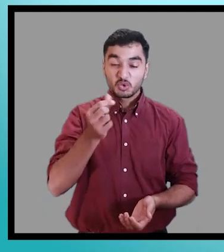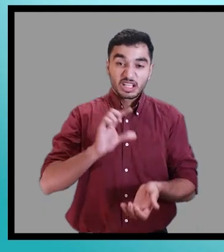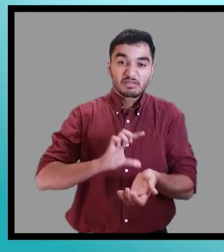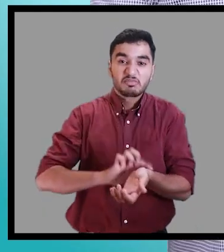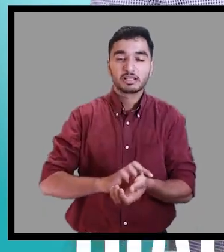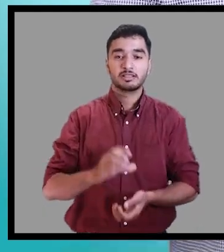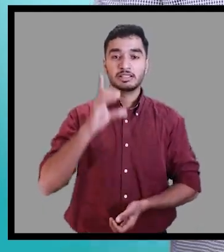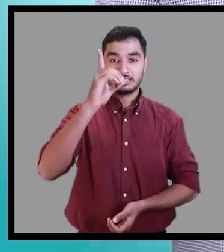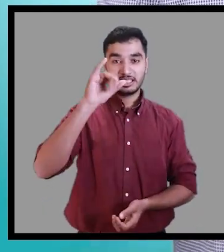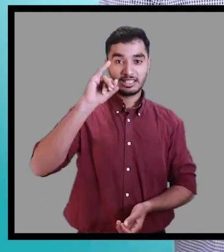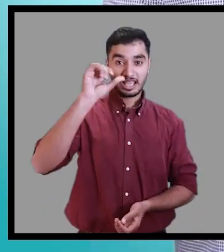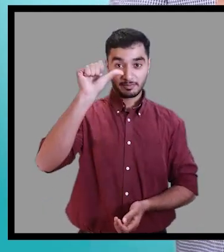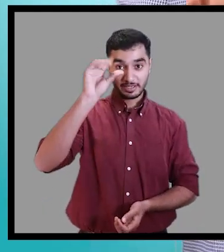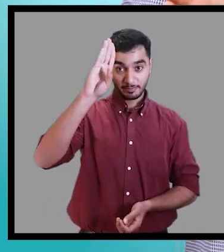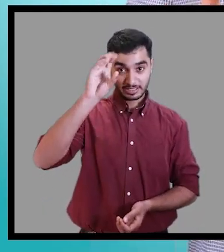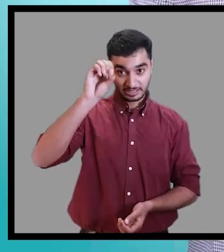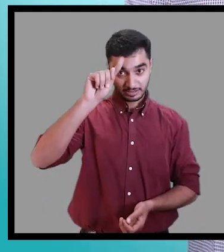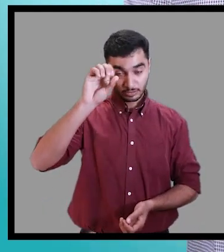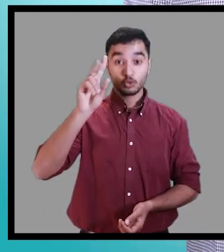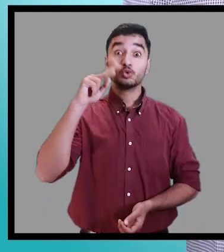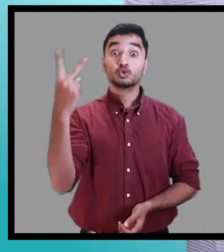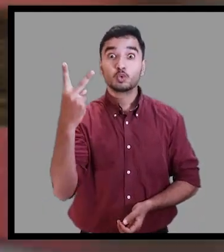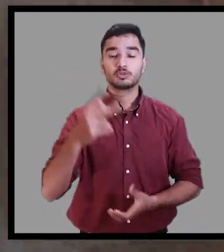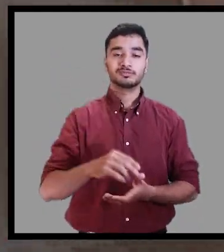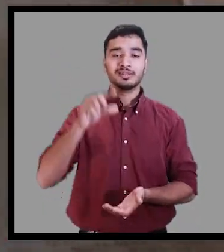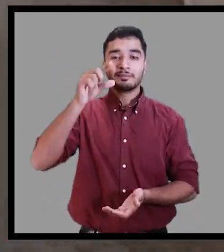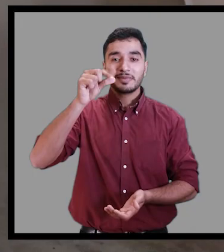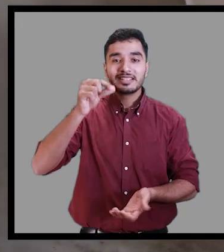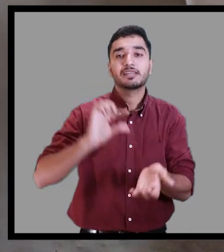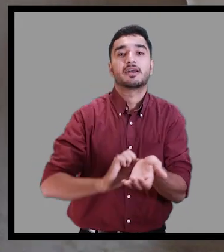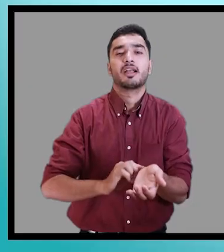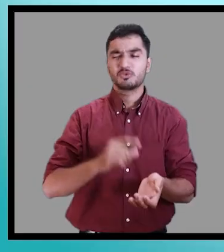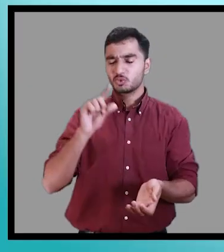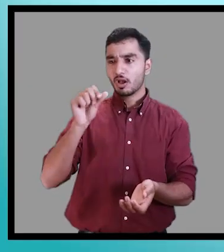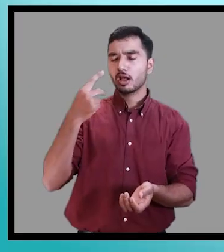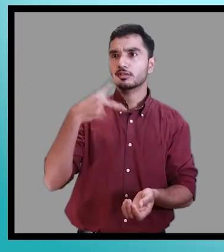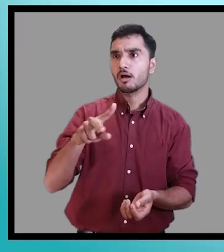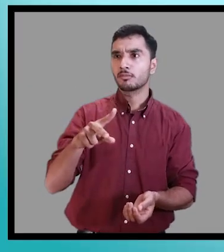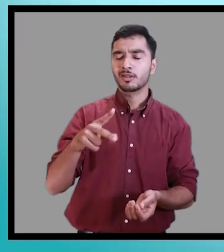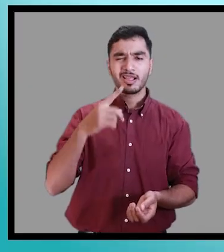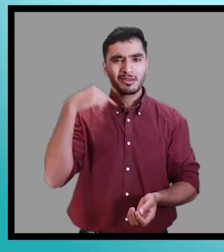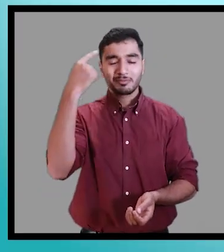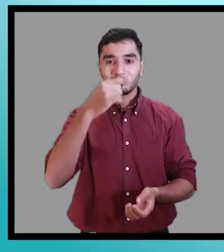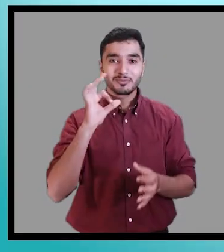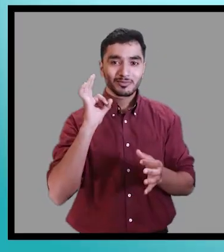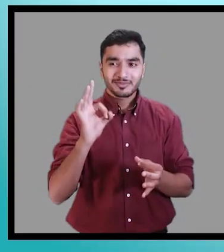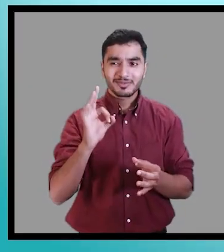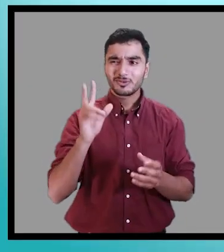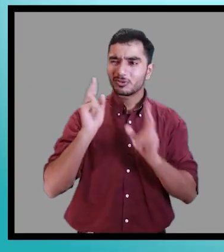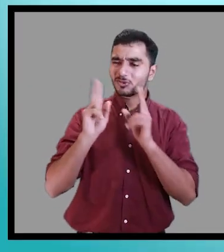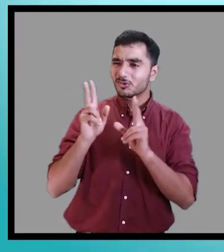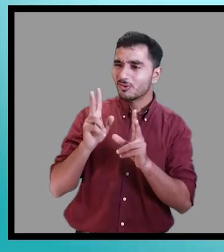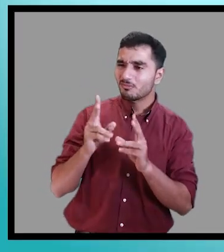शुगर, डायबिटीज मेलाइटिस टाइप 2, मीठे की बीमारी। शुगर और मीठा सुनते हैं तो नाम से ऐसा लगता है